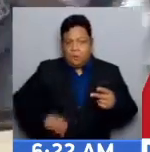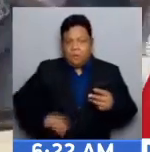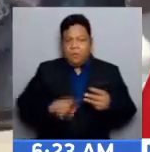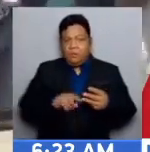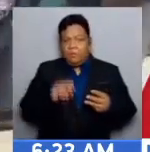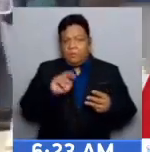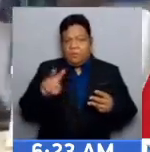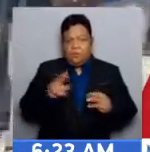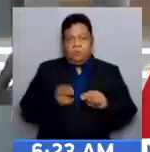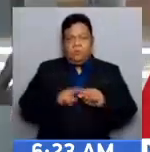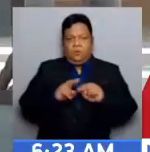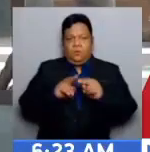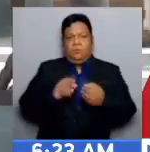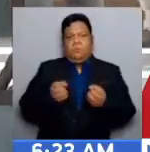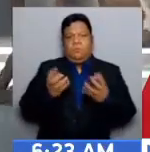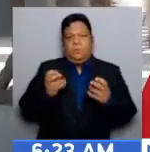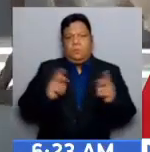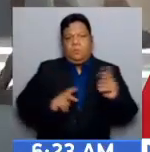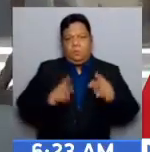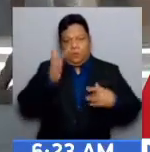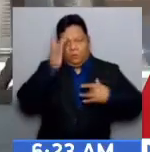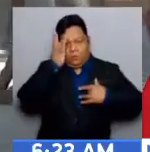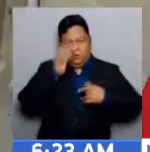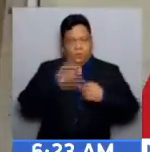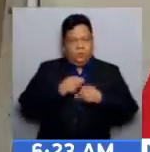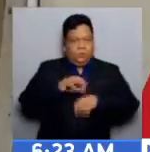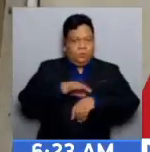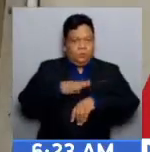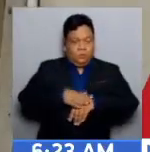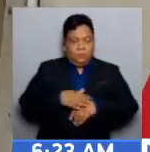Ang Zamboanga City Medical Center, kinumpirmang marami rin